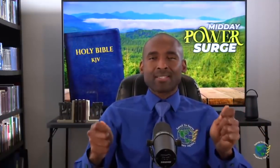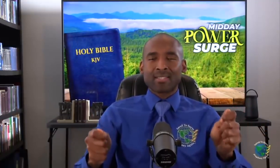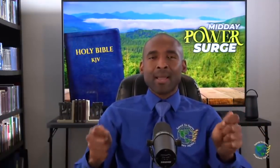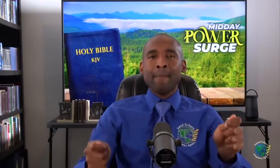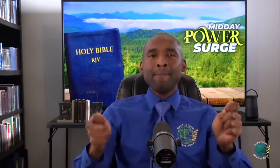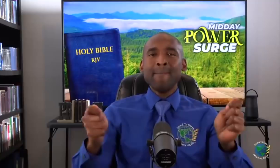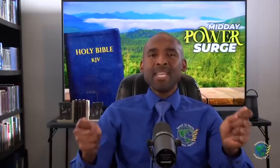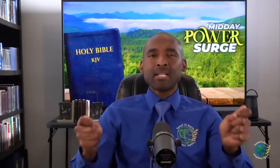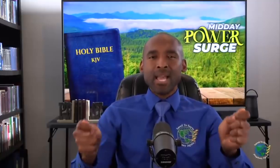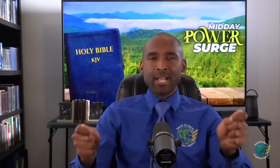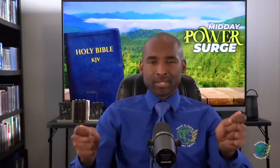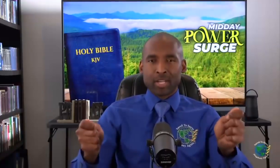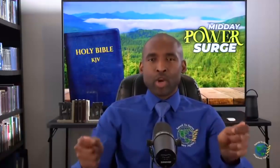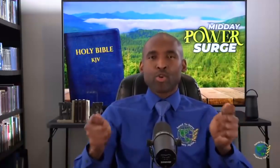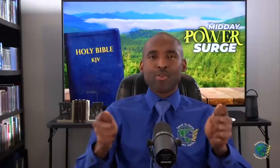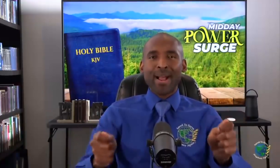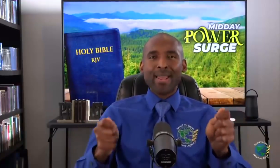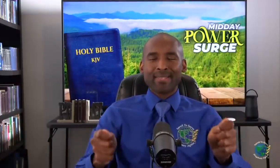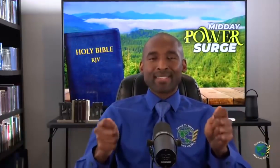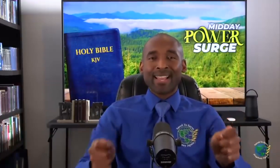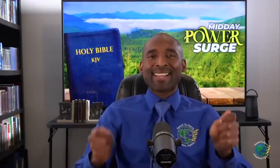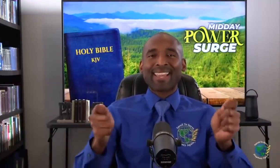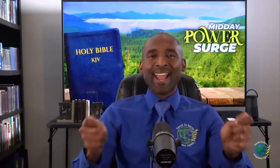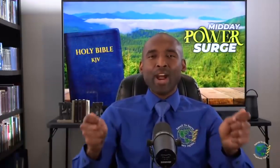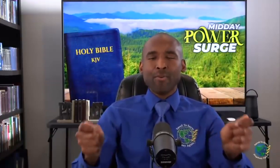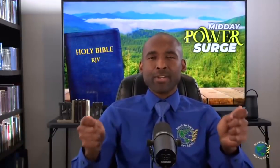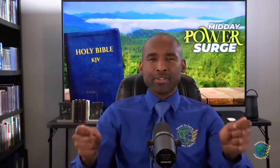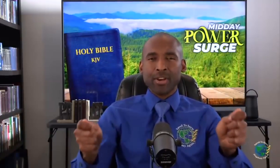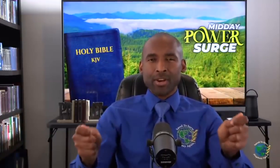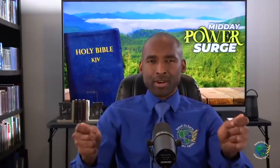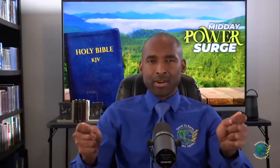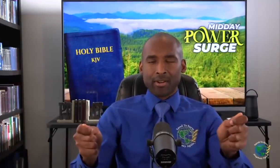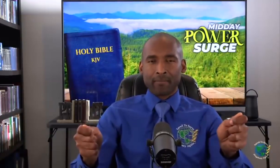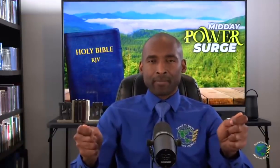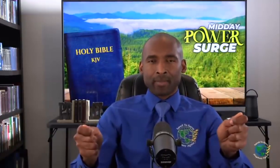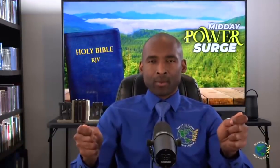проявлять? Это кротость Христа. Характер Христа.